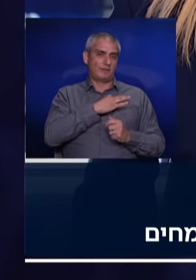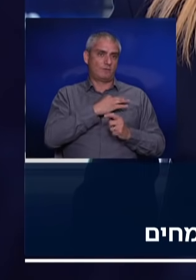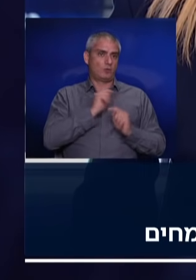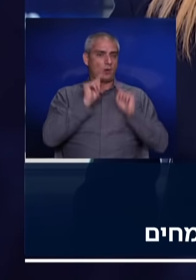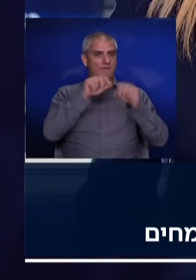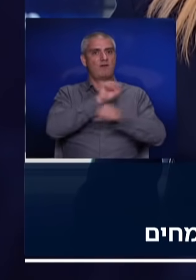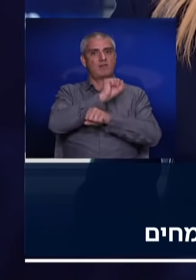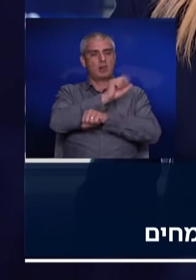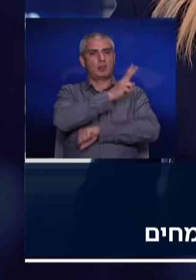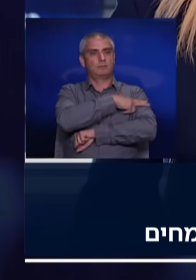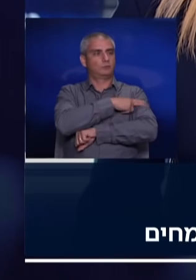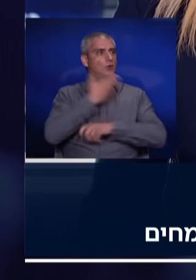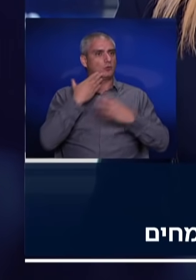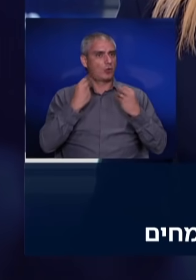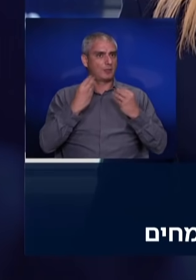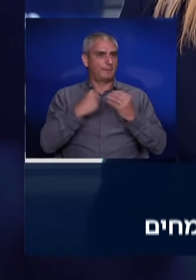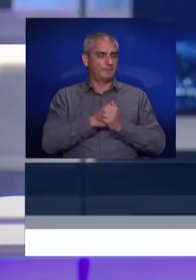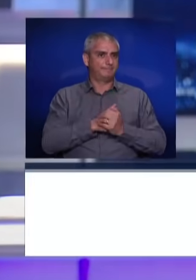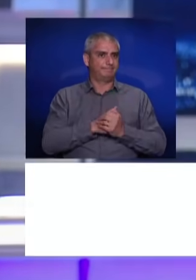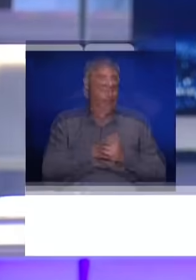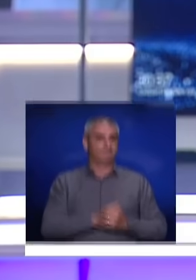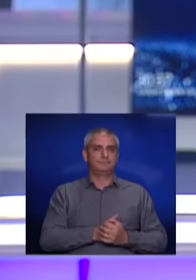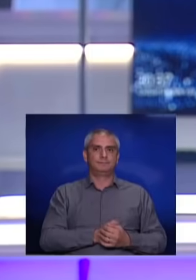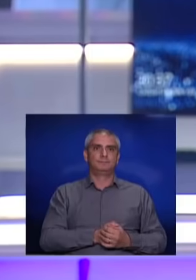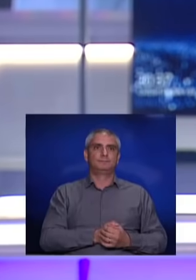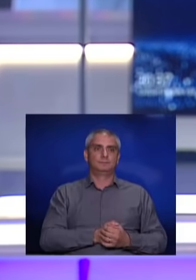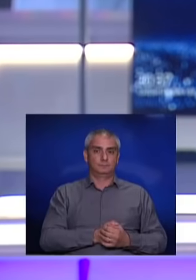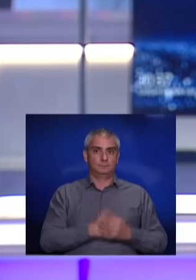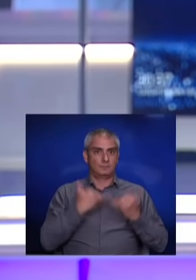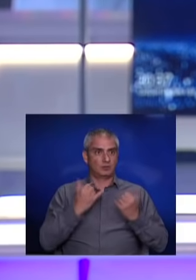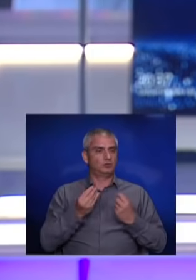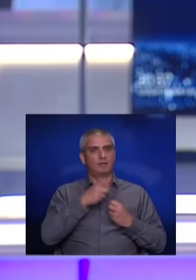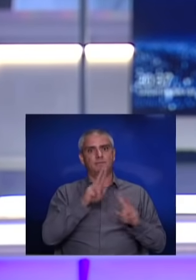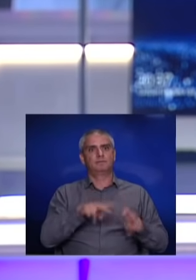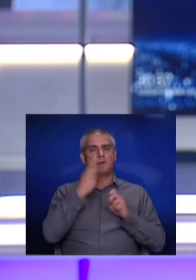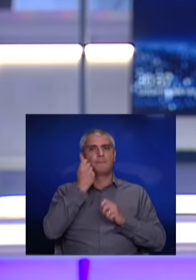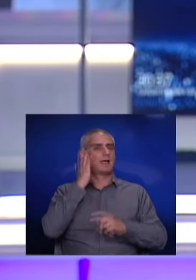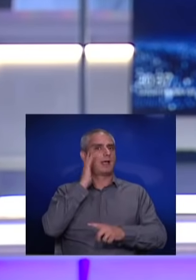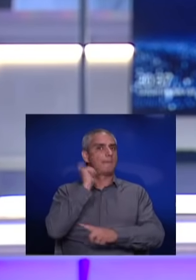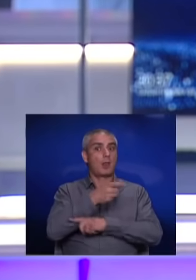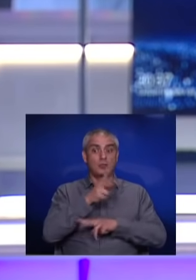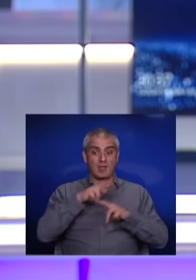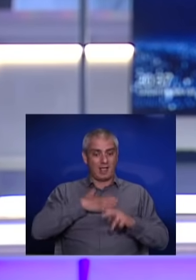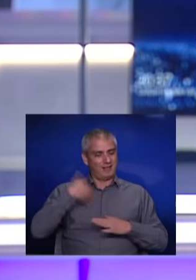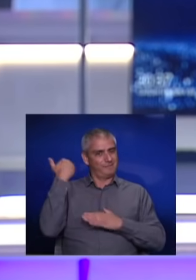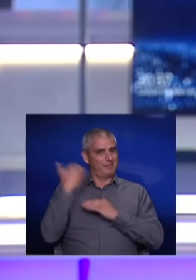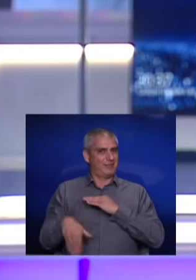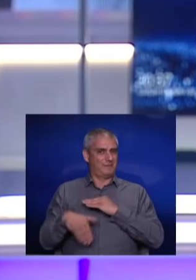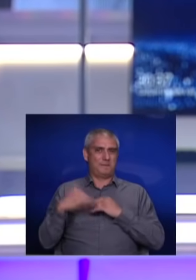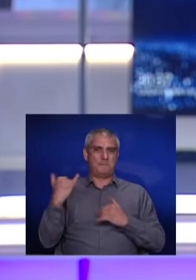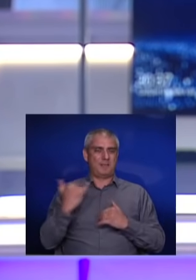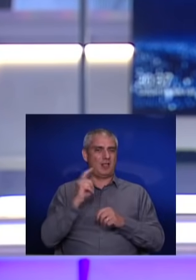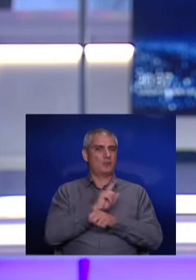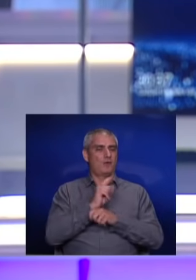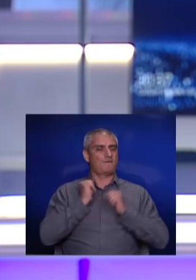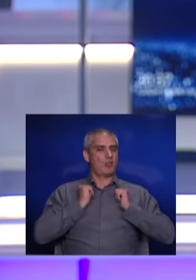ולהתלונן במשטרה. תודה רבה, דניאל. עכשיו לעושק מחירי המלונות. מיד אחרי החגים, זו בדרך כלל התקופה